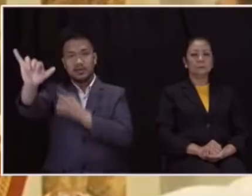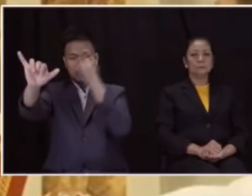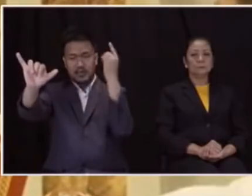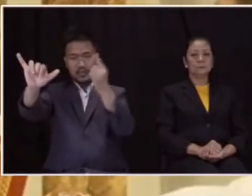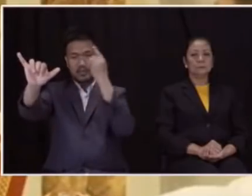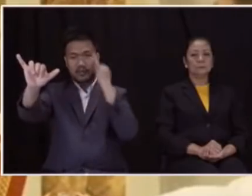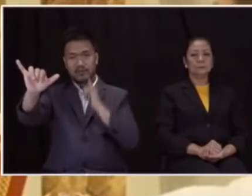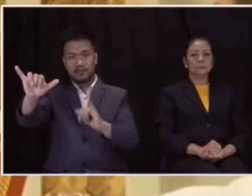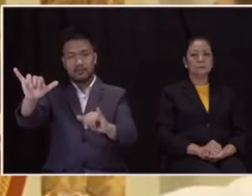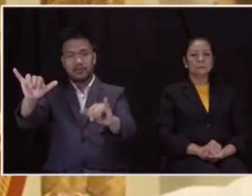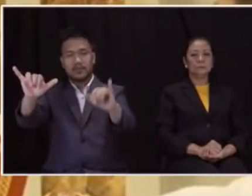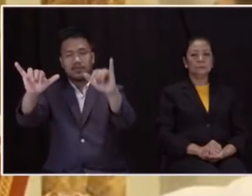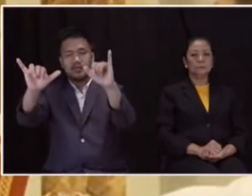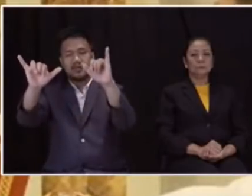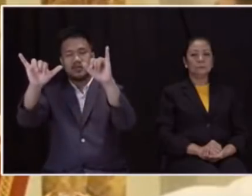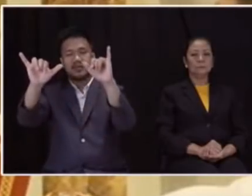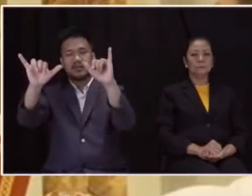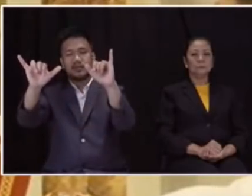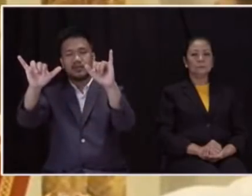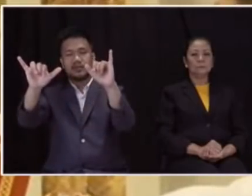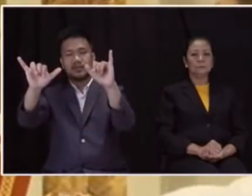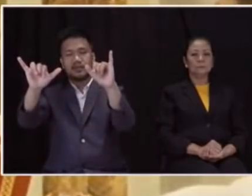and ever.